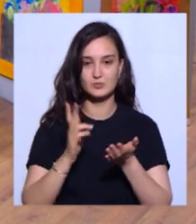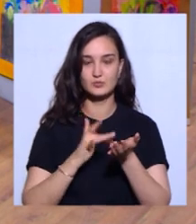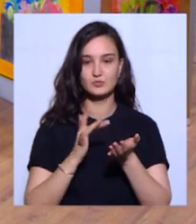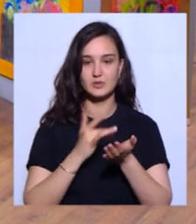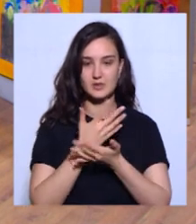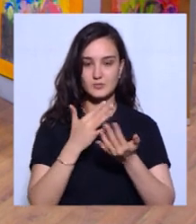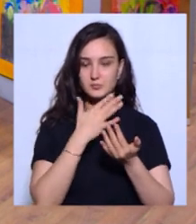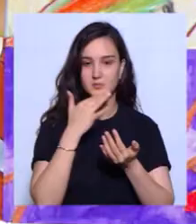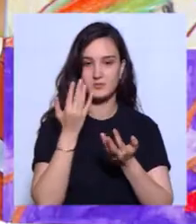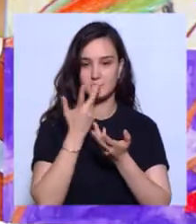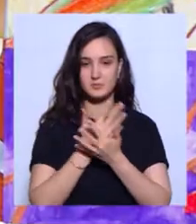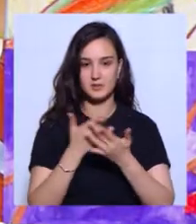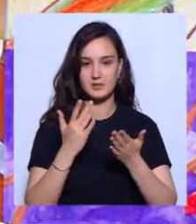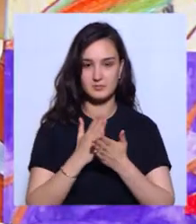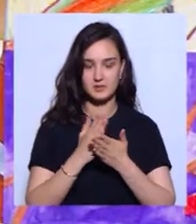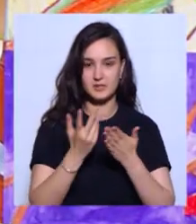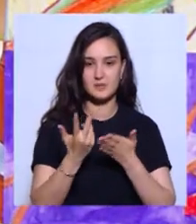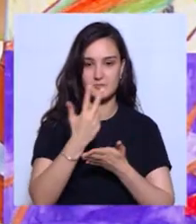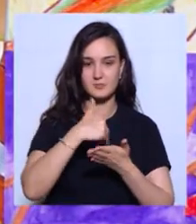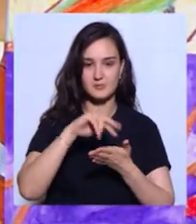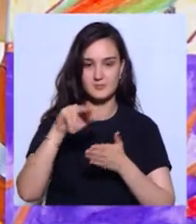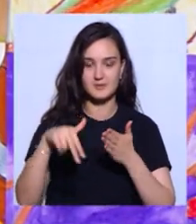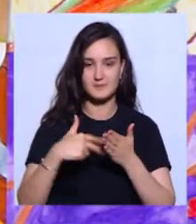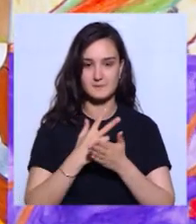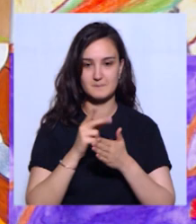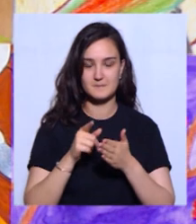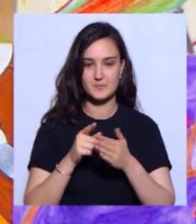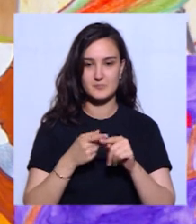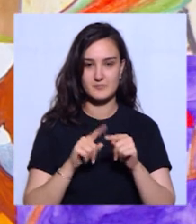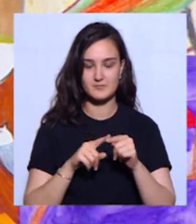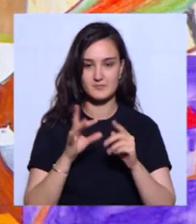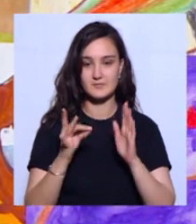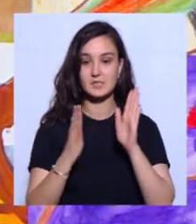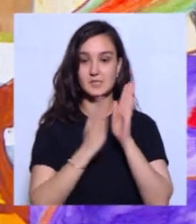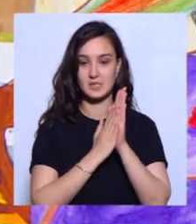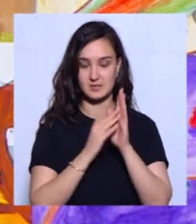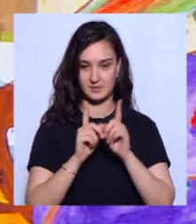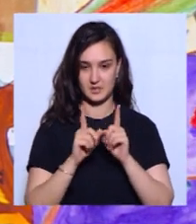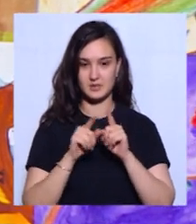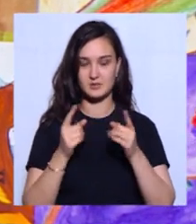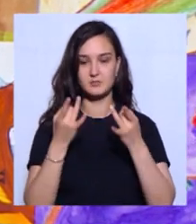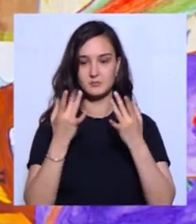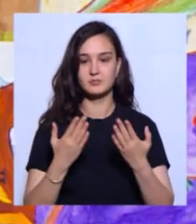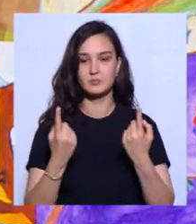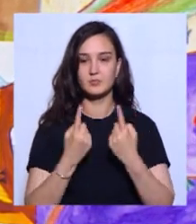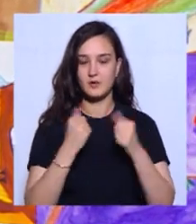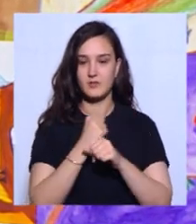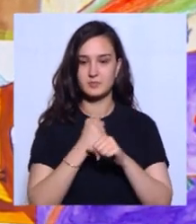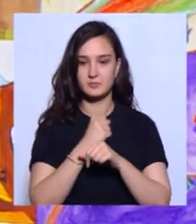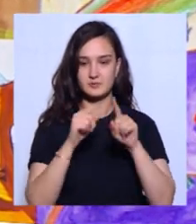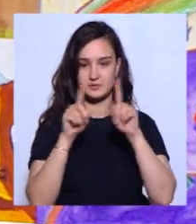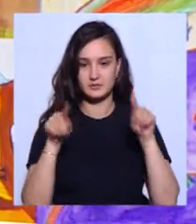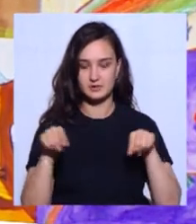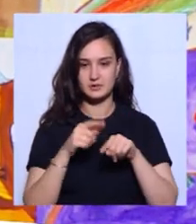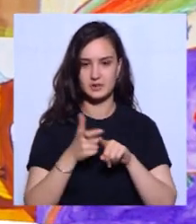აი ამოჭერით რაღაცები და დააწებეთ ესეთ სადა ავისფერ ქაღალდზე. საკმაოდ გამძლეა ეს